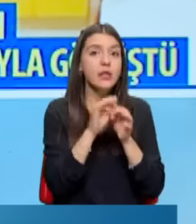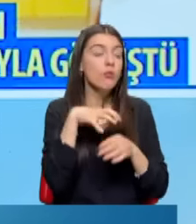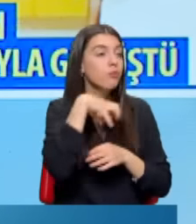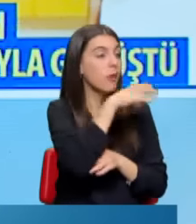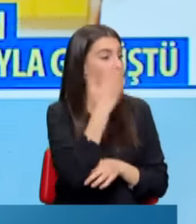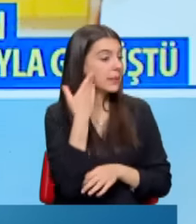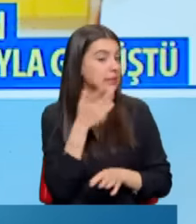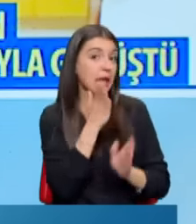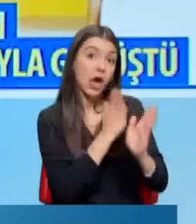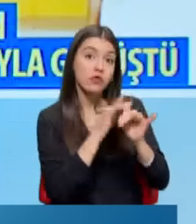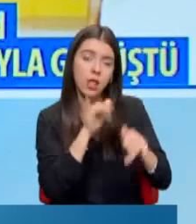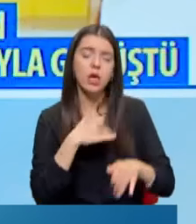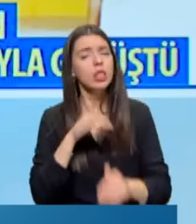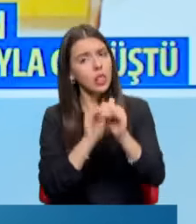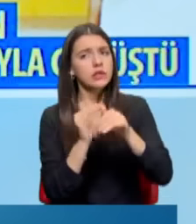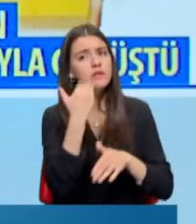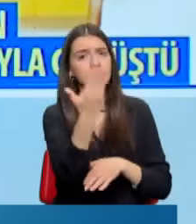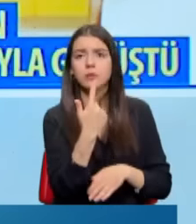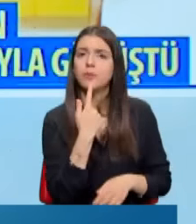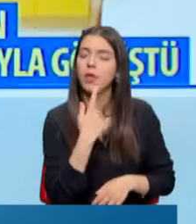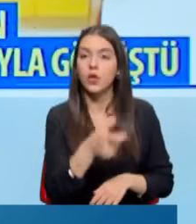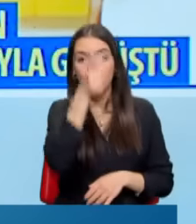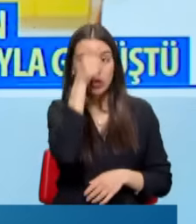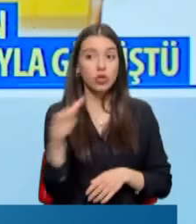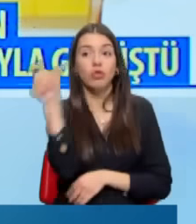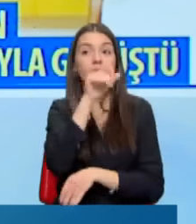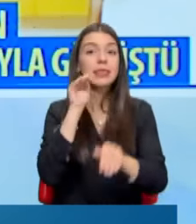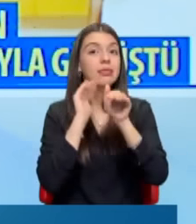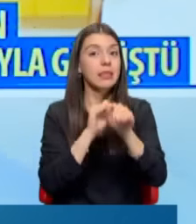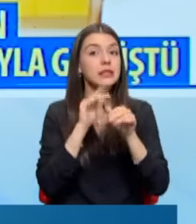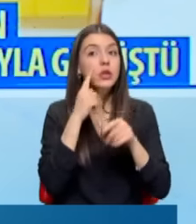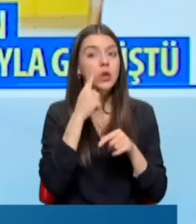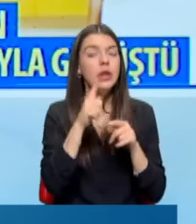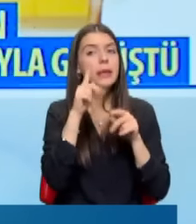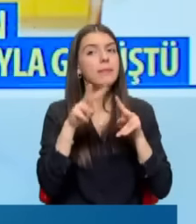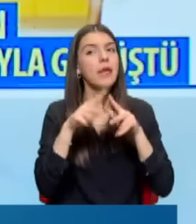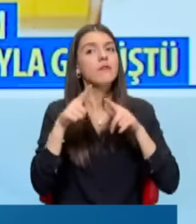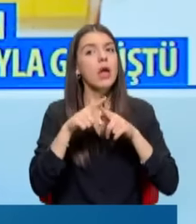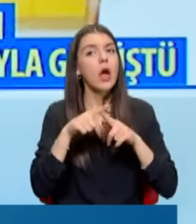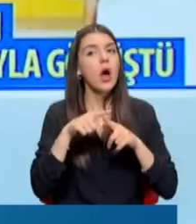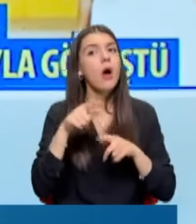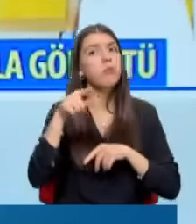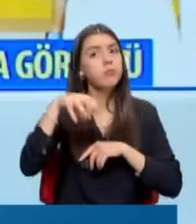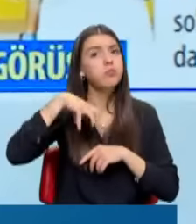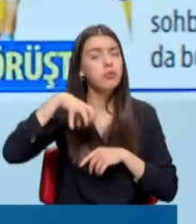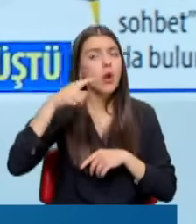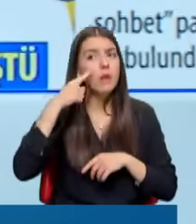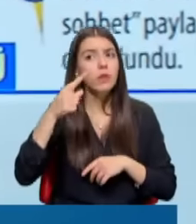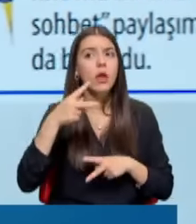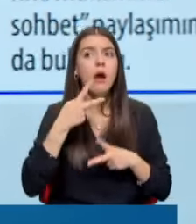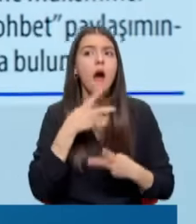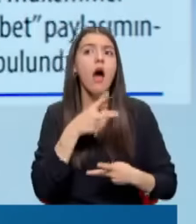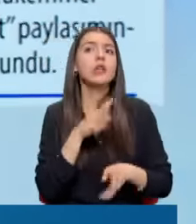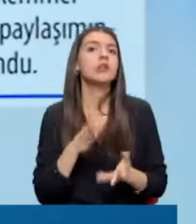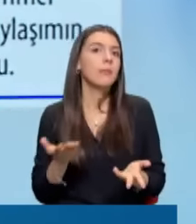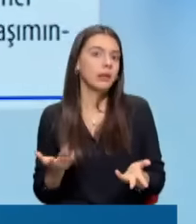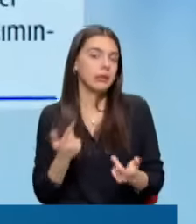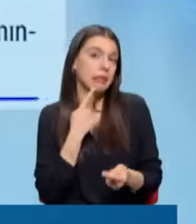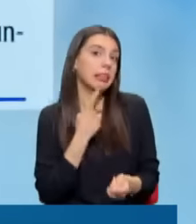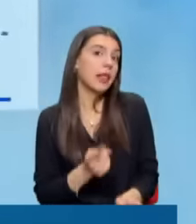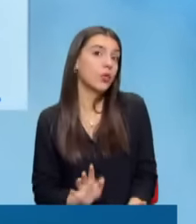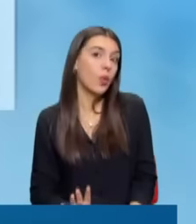dedi. Türkiye'yi desteklemeye yönelik herhangi bir IMF programına ilişkin görüşmenin olmadığını belirtti